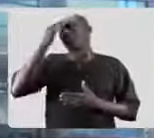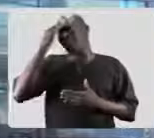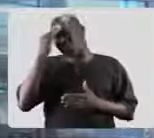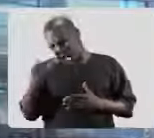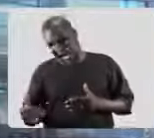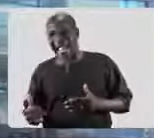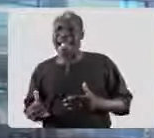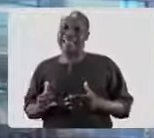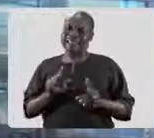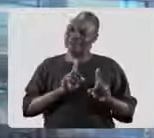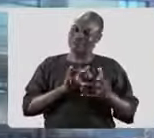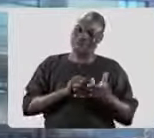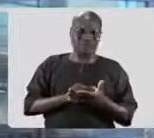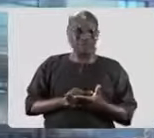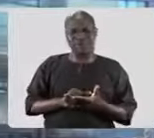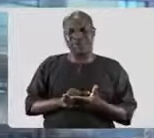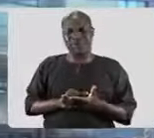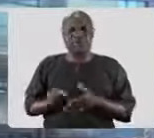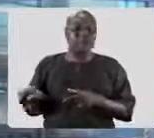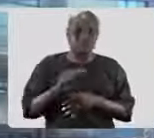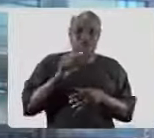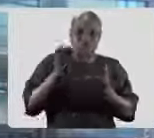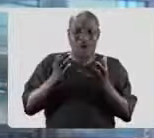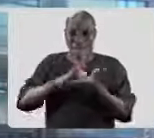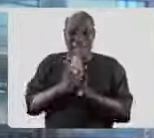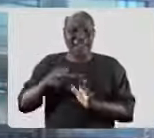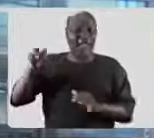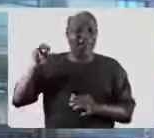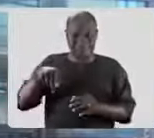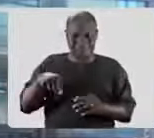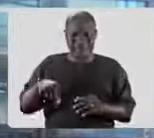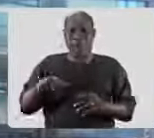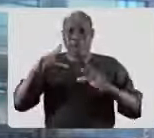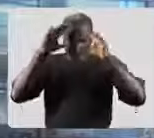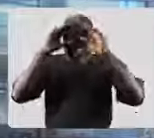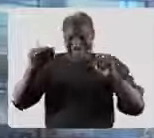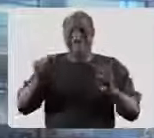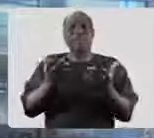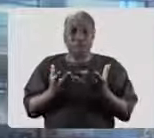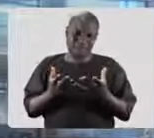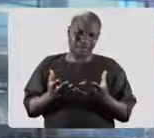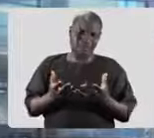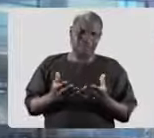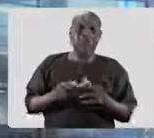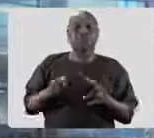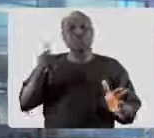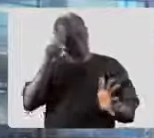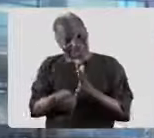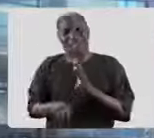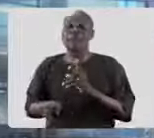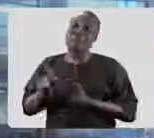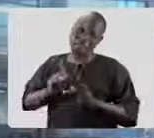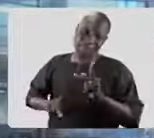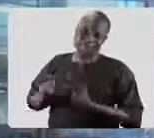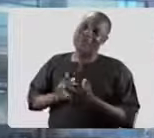Adeni ene yesa. Wope MP ya ye. Wope president ya medi. E tube shie nipa